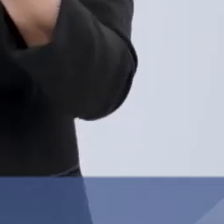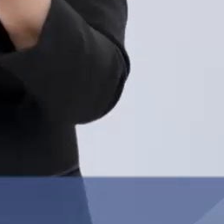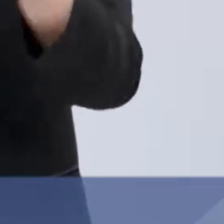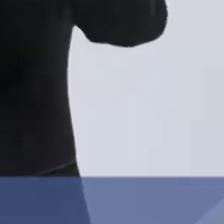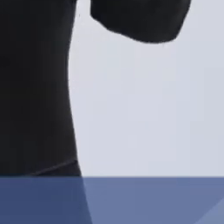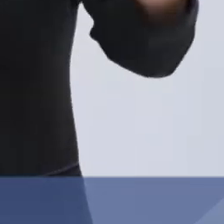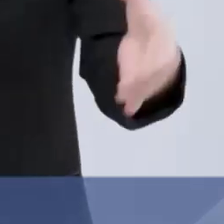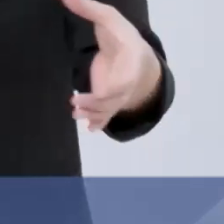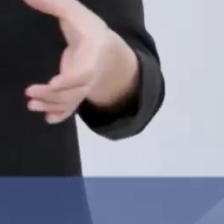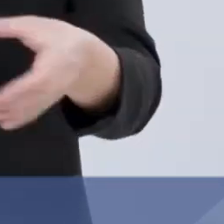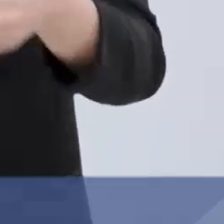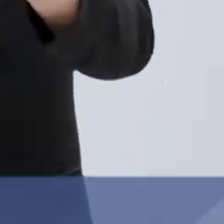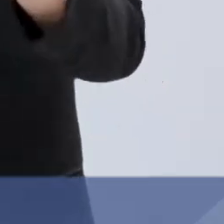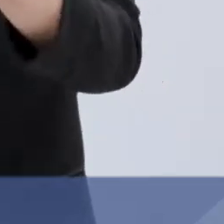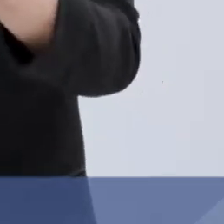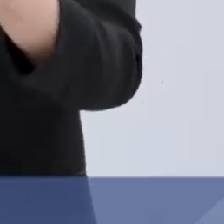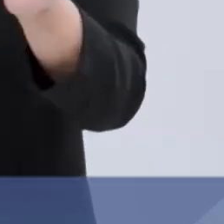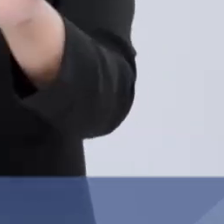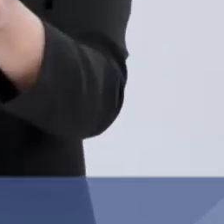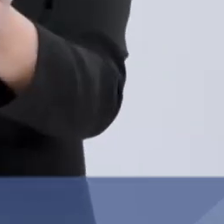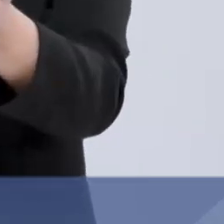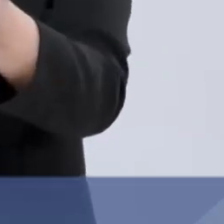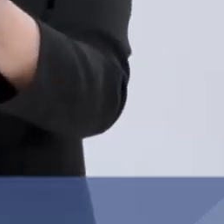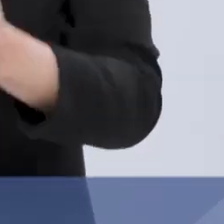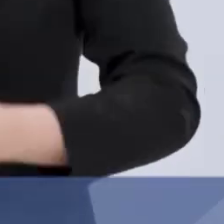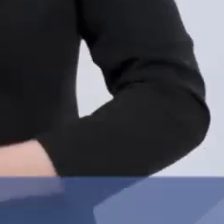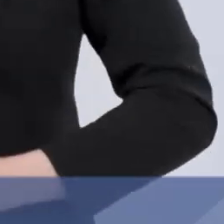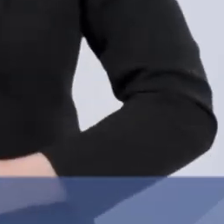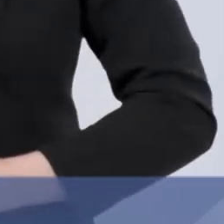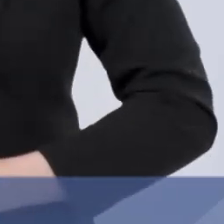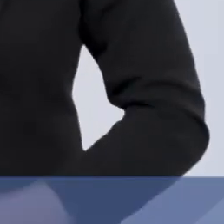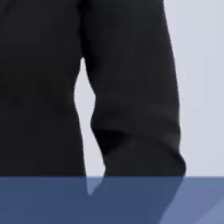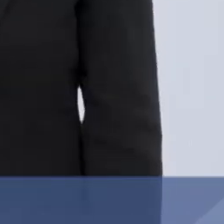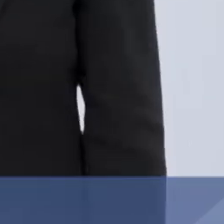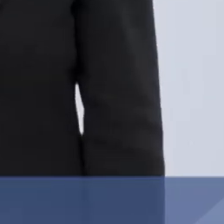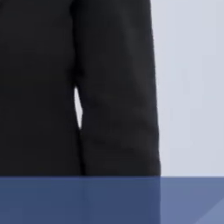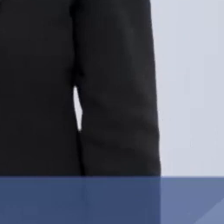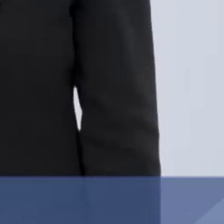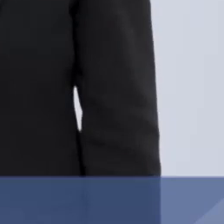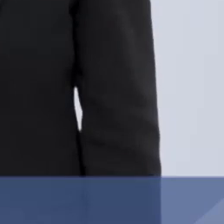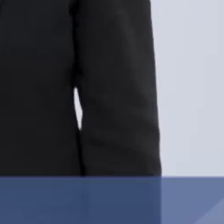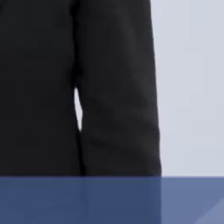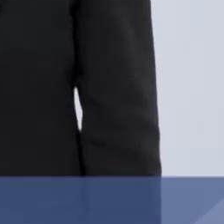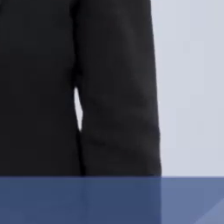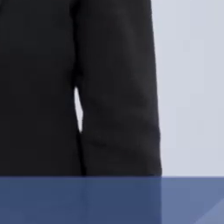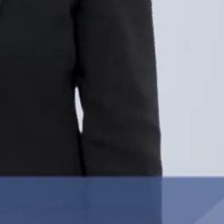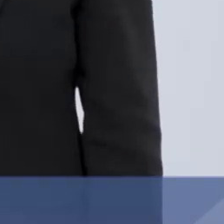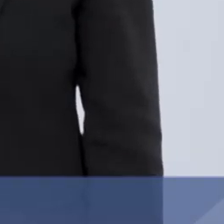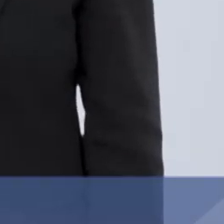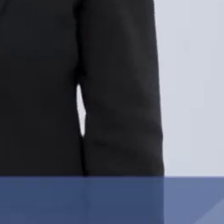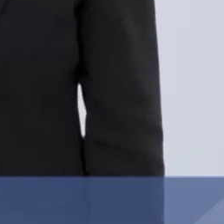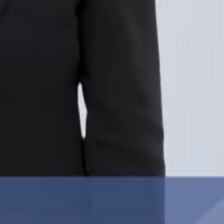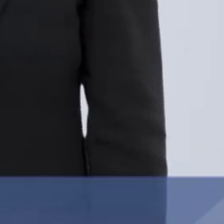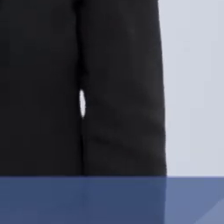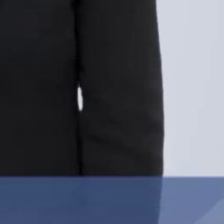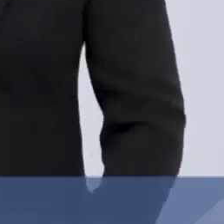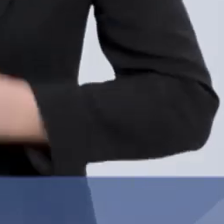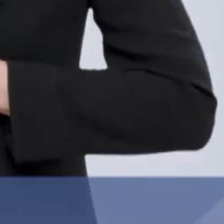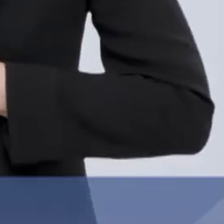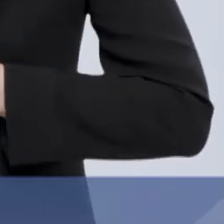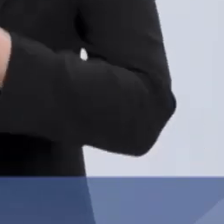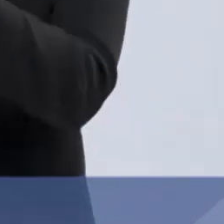접은 후 기표소에서 나와 투표함에 넣고 투표소를 나가시면 됩니다. 참고로 기표소 안에